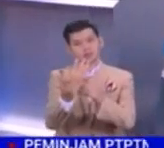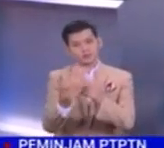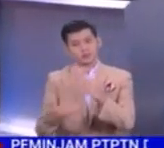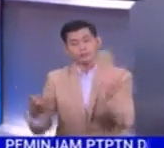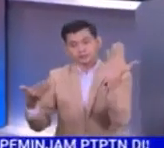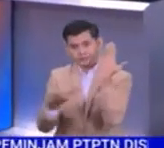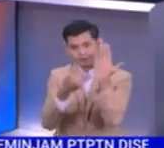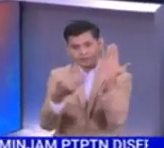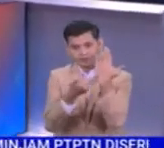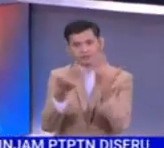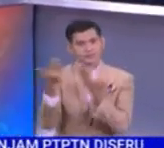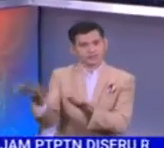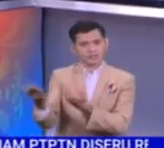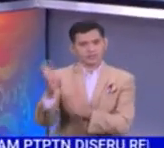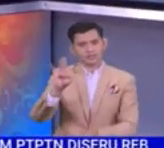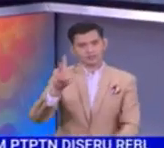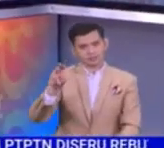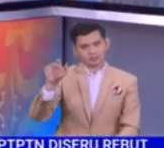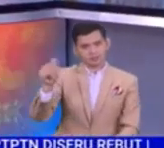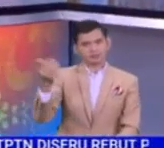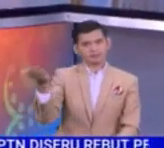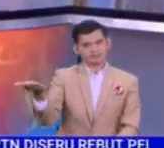silakan.